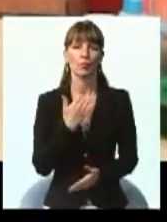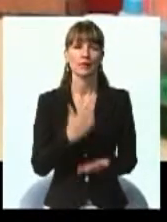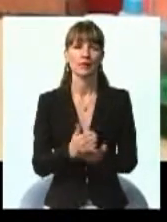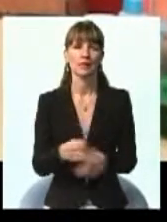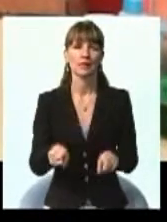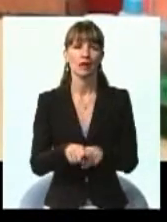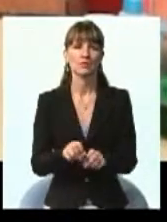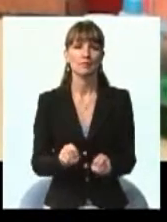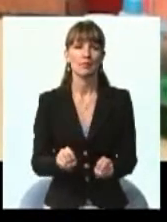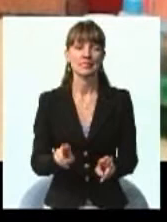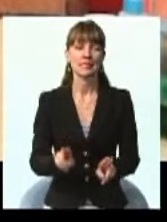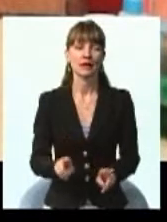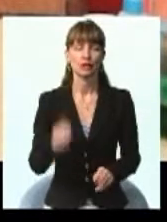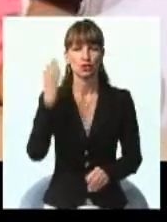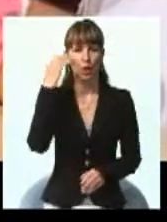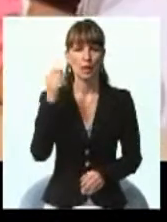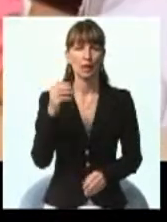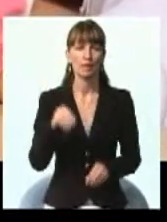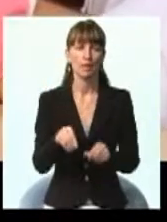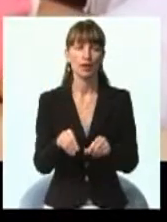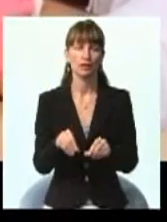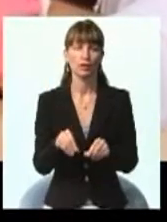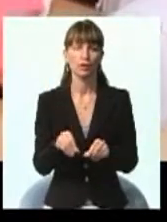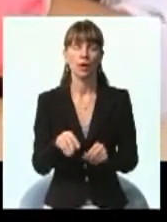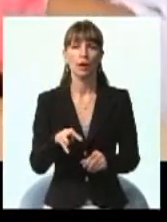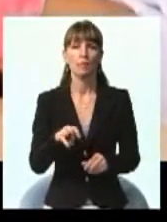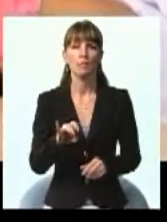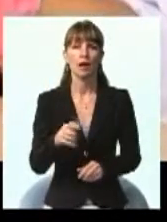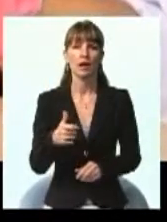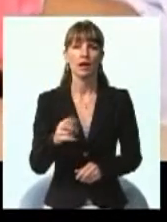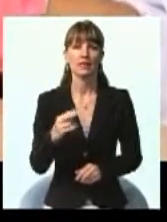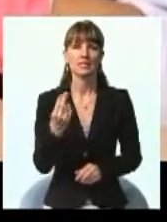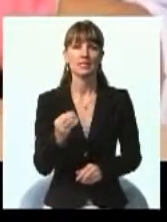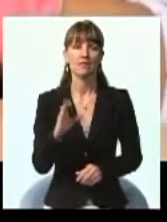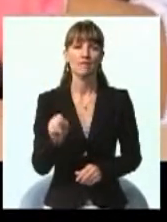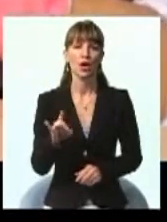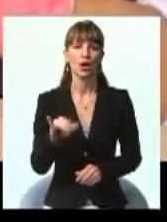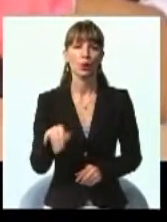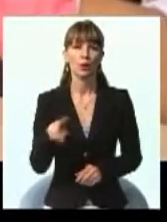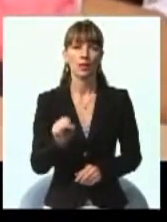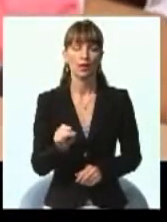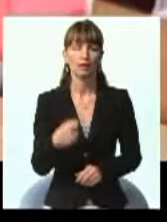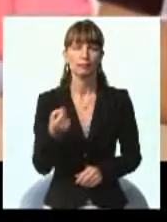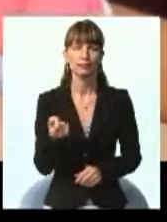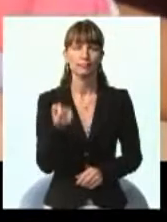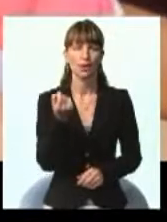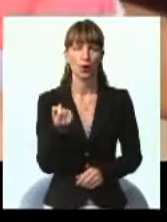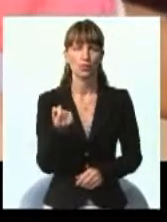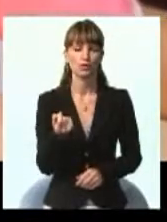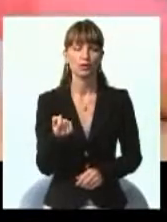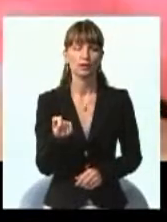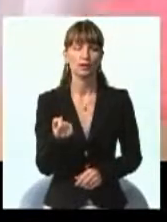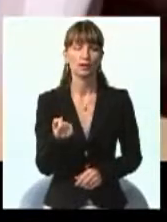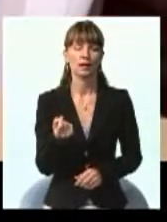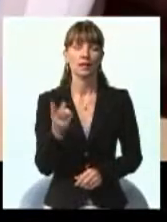такий спеціальний чорний пісок, марганцева руда. Ми беремо трошки-трошки, ось так от